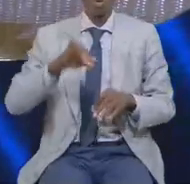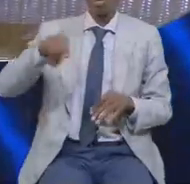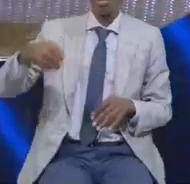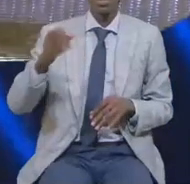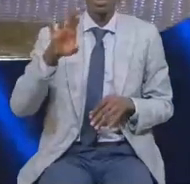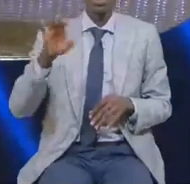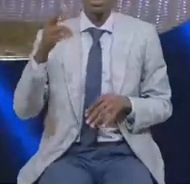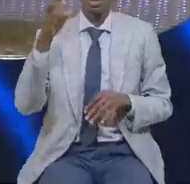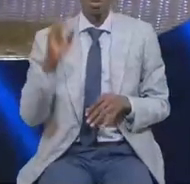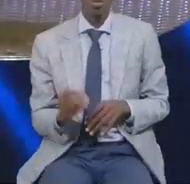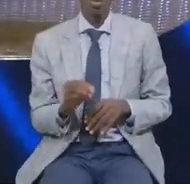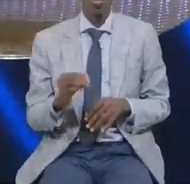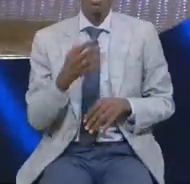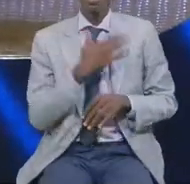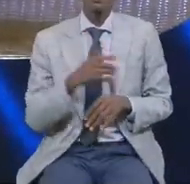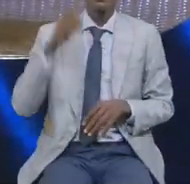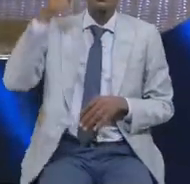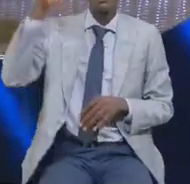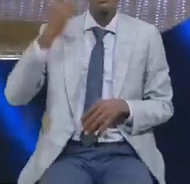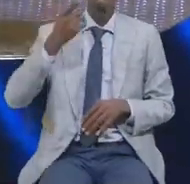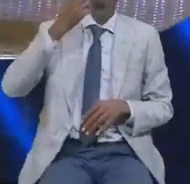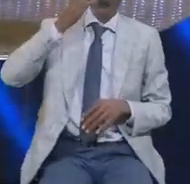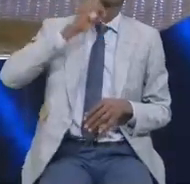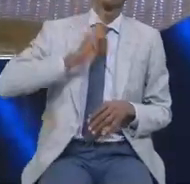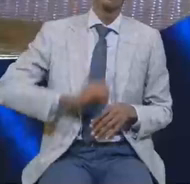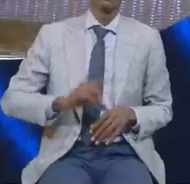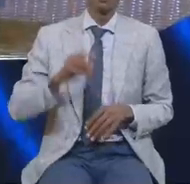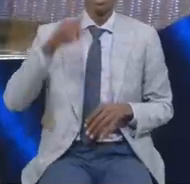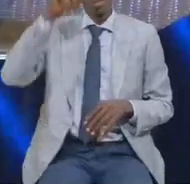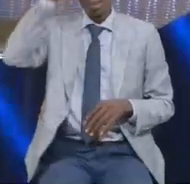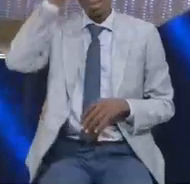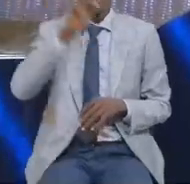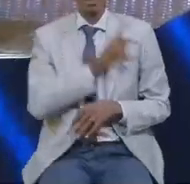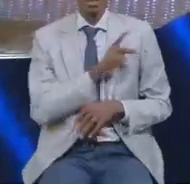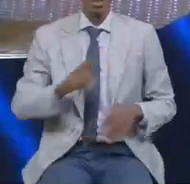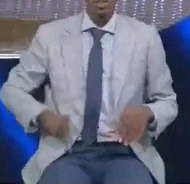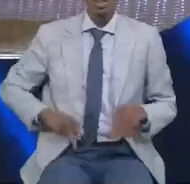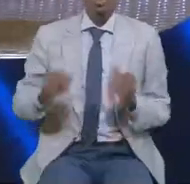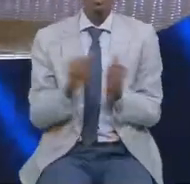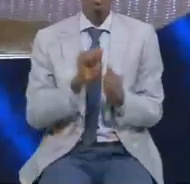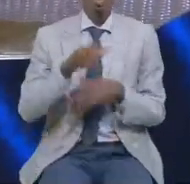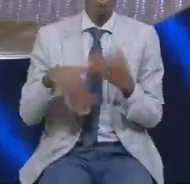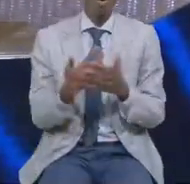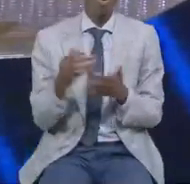a noyé Pharaon et ses chars dans la mer Rouge, il peut le faire. Il a vaincu